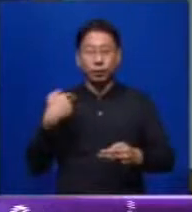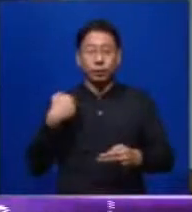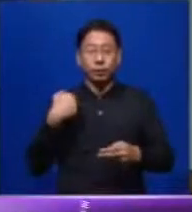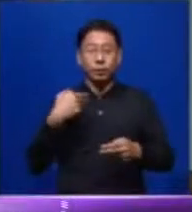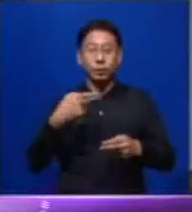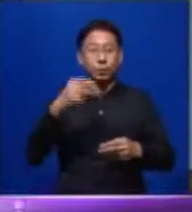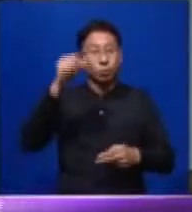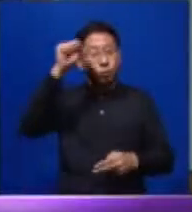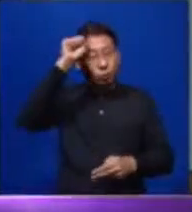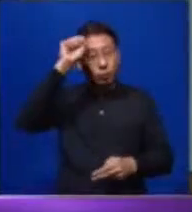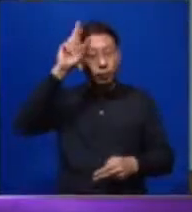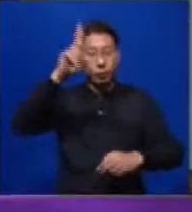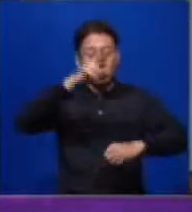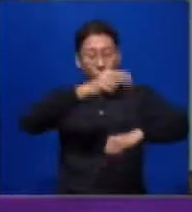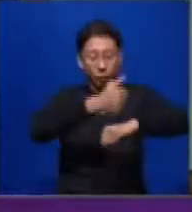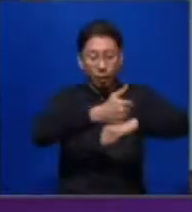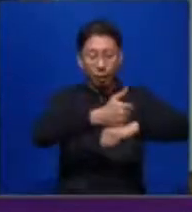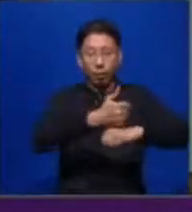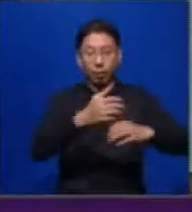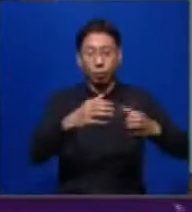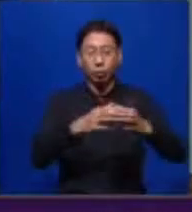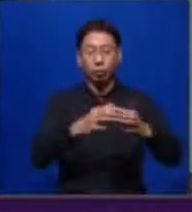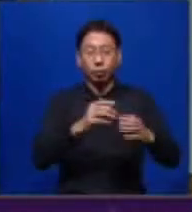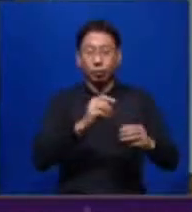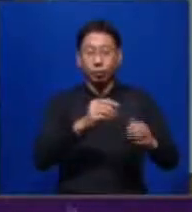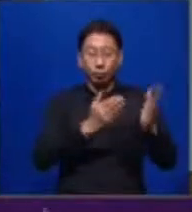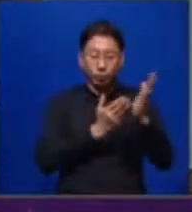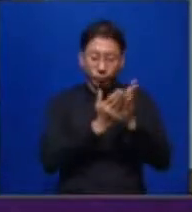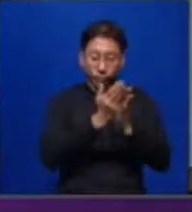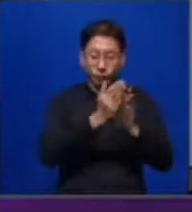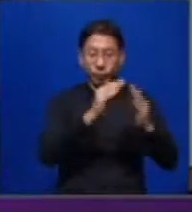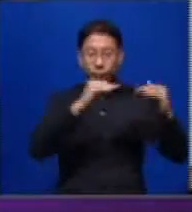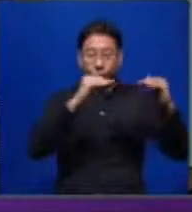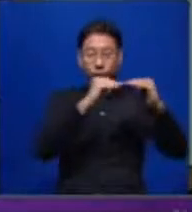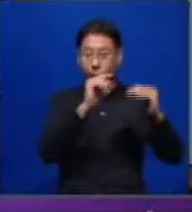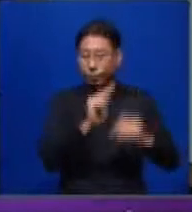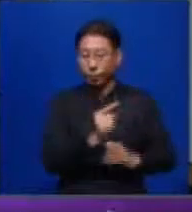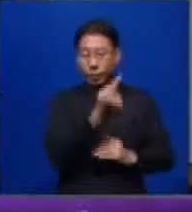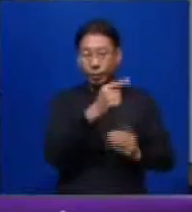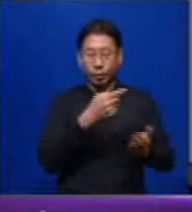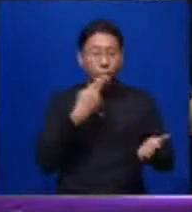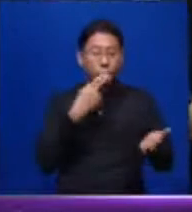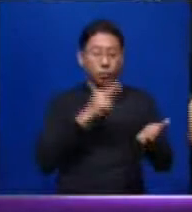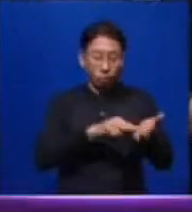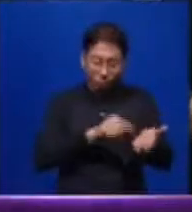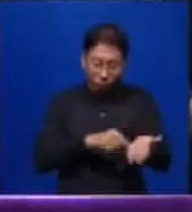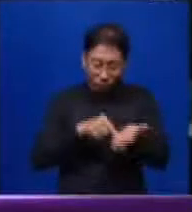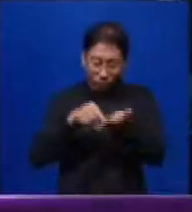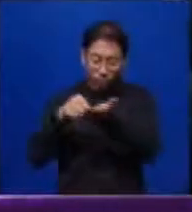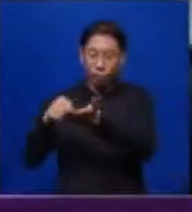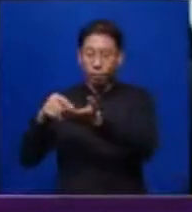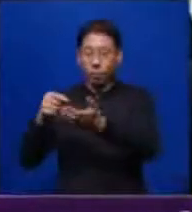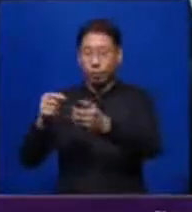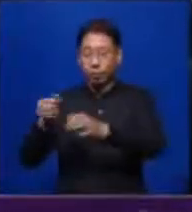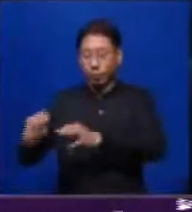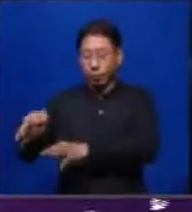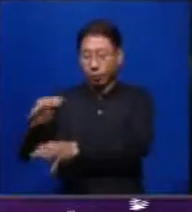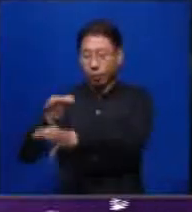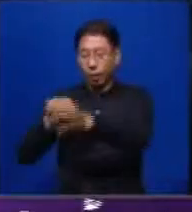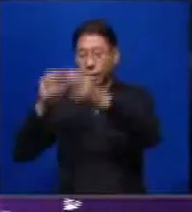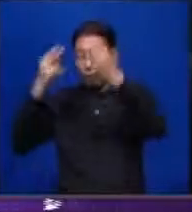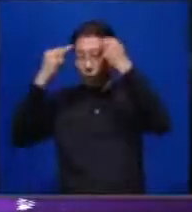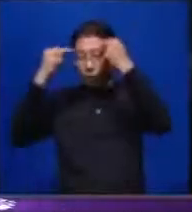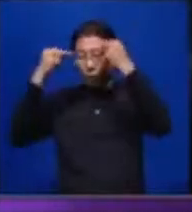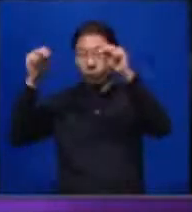สุรทินพิจารย์หัวหน้าพรรคประชาธิปไตยใหม่ก็ได้ยื่นหนังสือถึงนายนิวัฒน์ธำรงบุญทรงไพศาลปฏิบัติหน้าที่แทนนายก